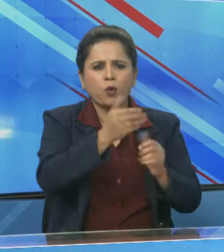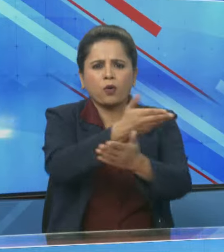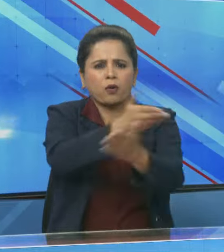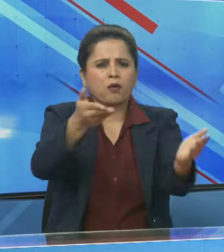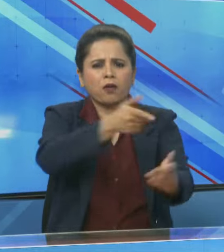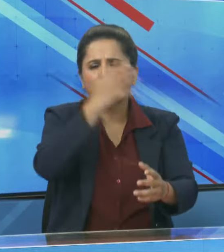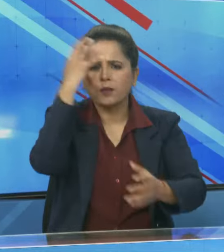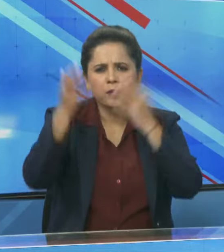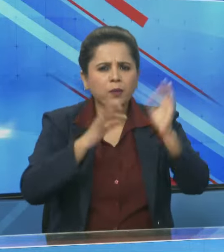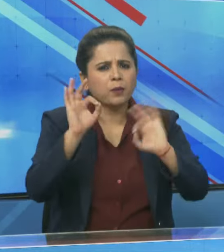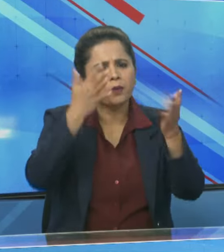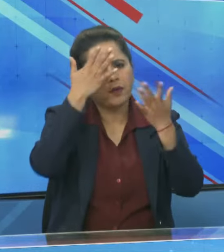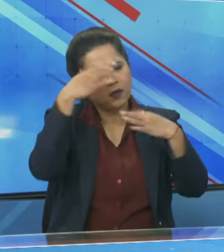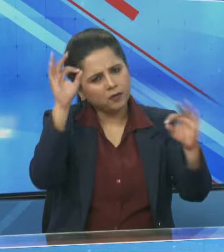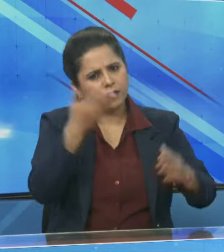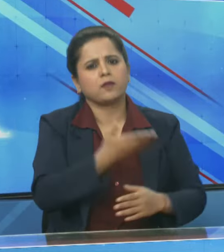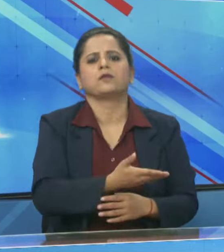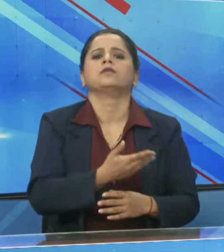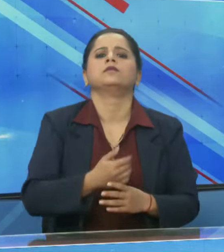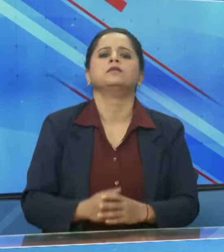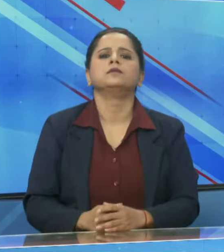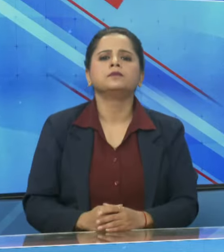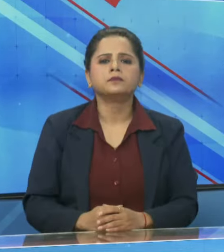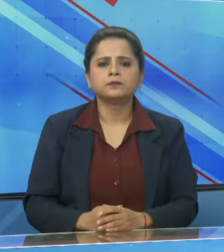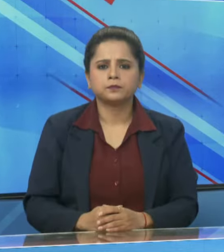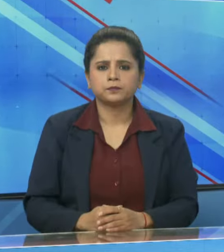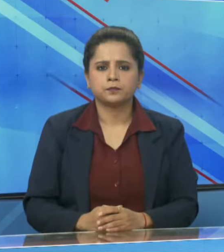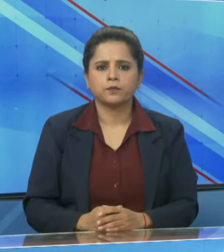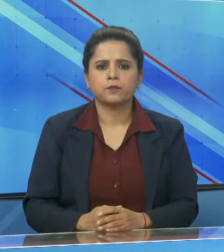में कोई फिक्र नहीं है।